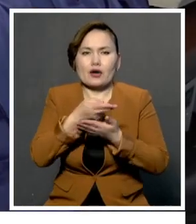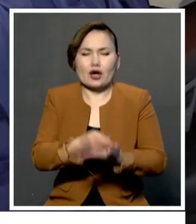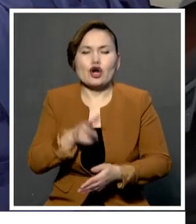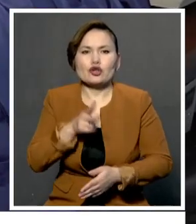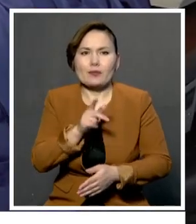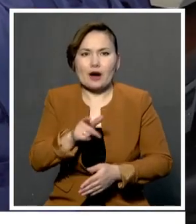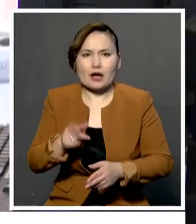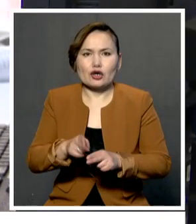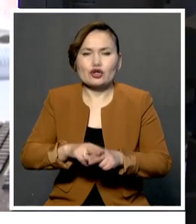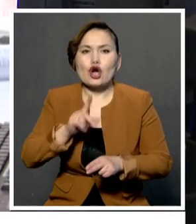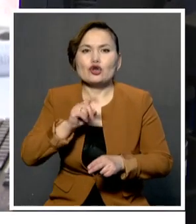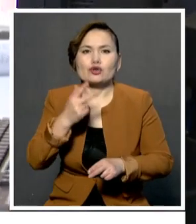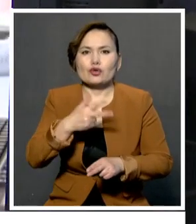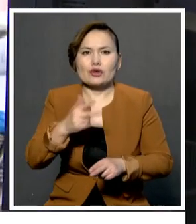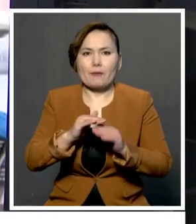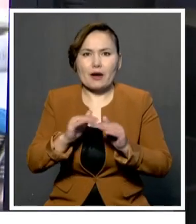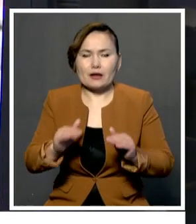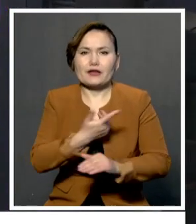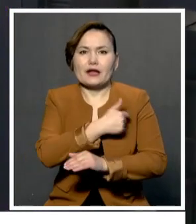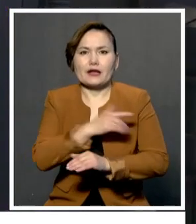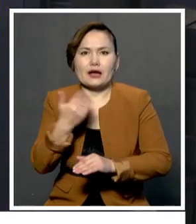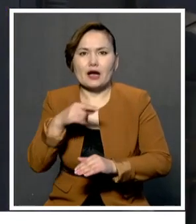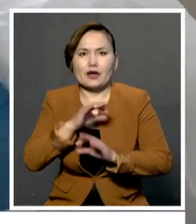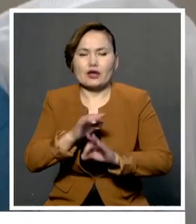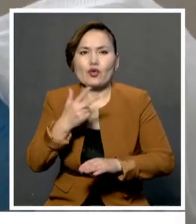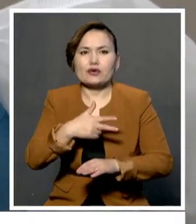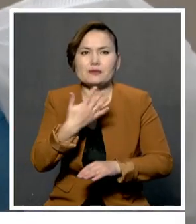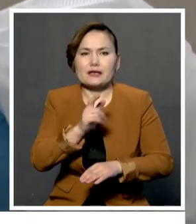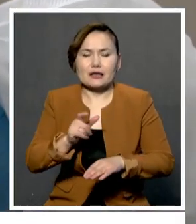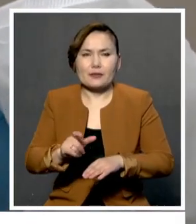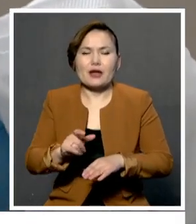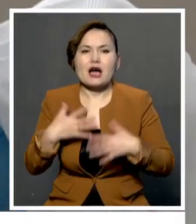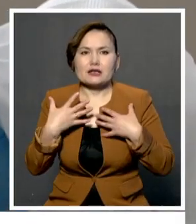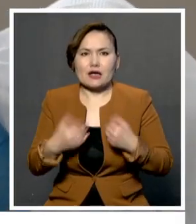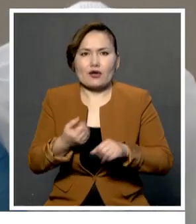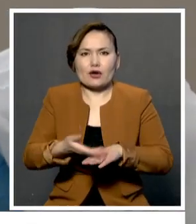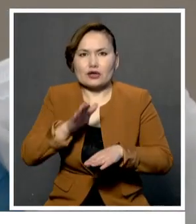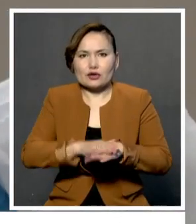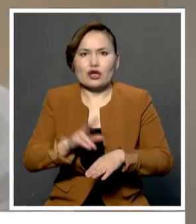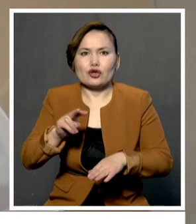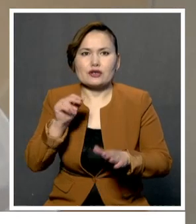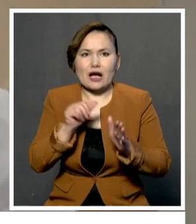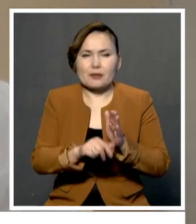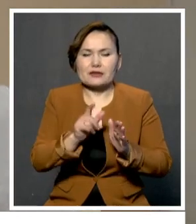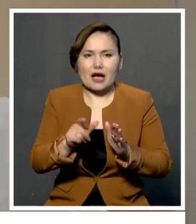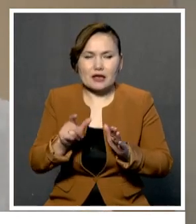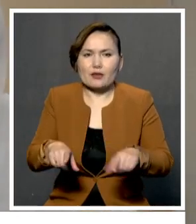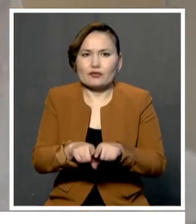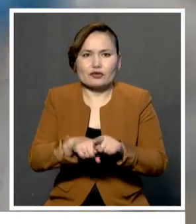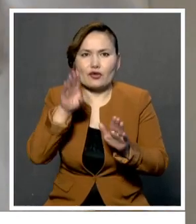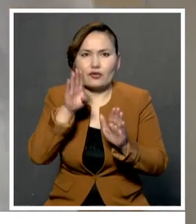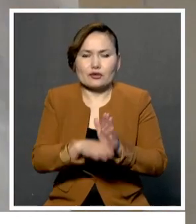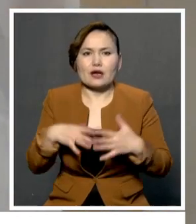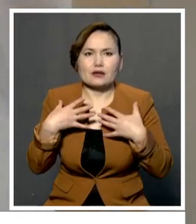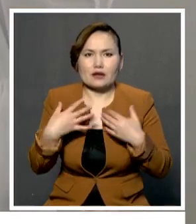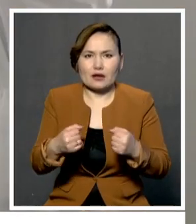Оның 133-і бала. Дәрігерлер 35 науқастың жағдайы өте ауыр, ал 260 адамдікі ауыр деп бағалауда. Осыны назарға алған қала билігі